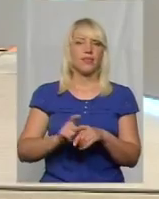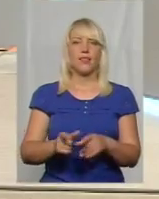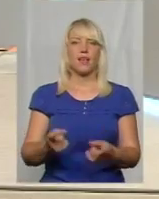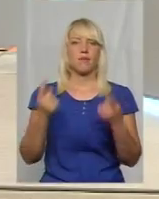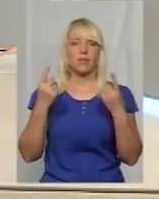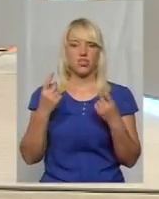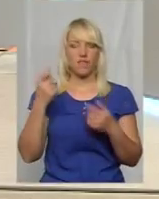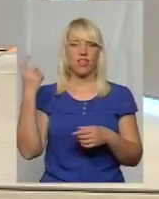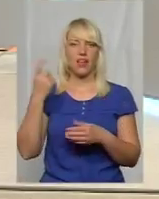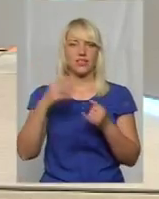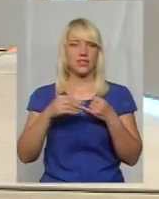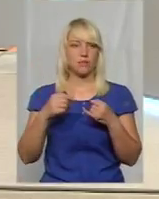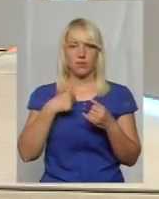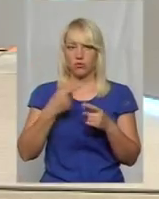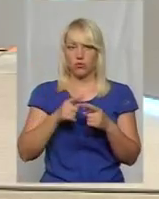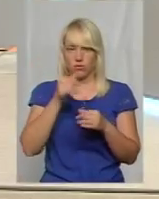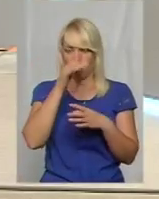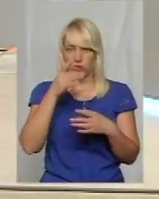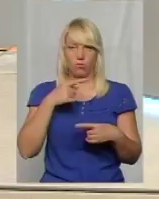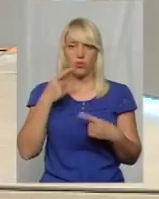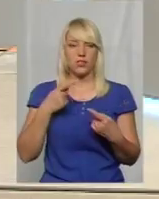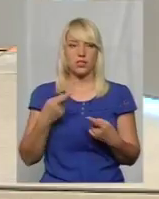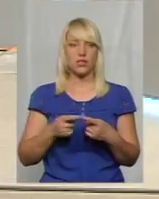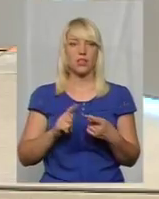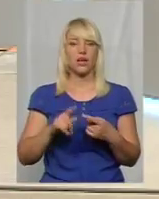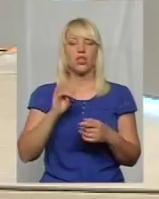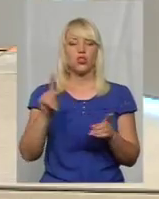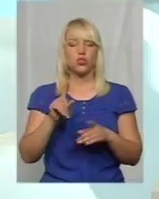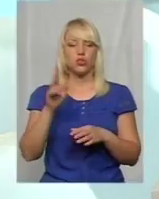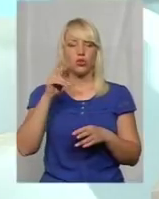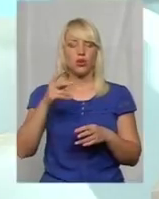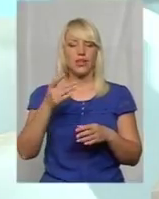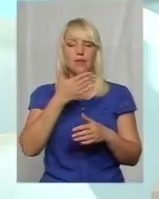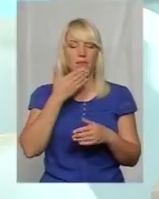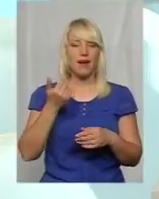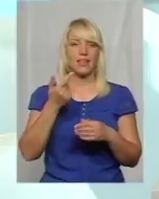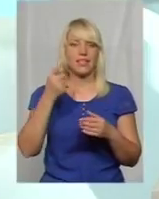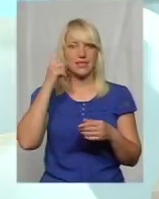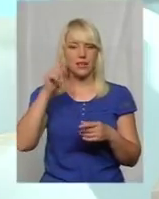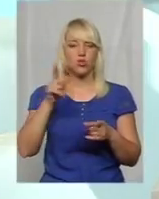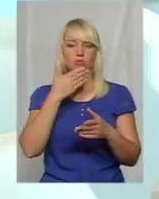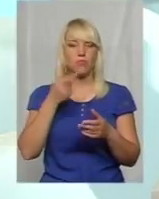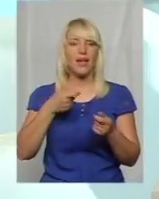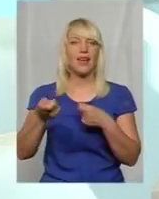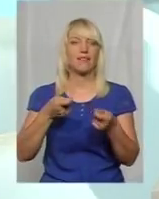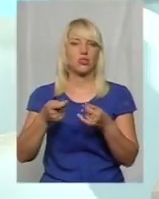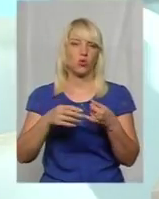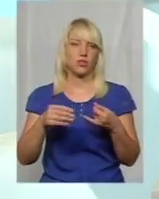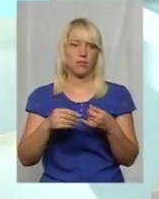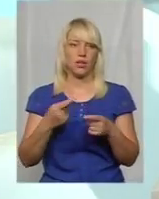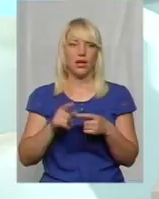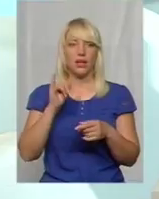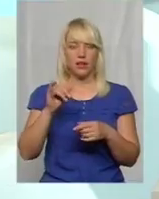власників землі, чи власників ми не можемо сказати, тому що ви знаєте, да, ринку землі нема, тому Він орендує землю, чи навіть не